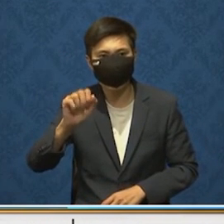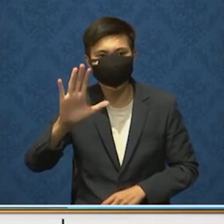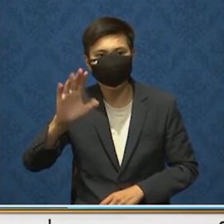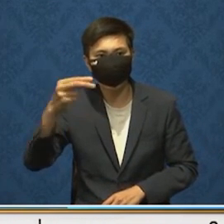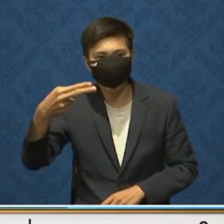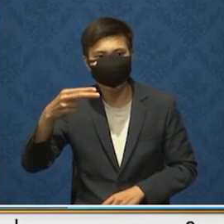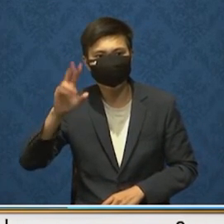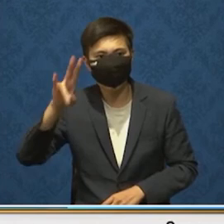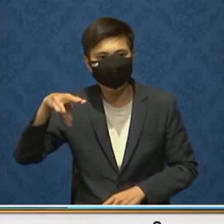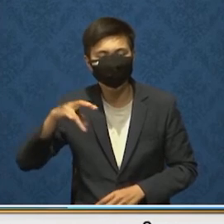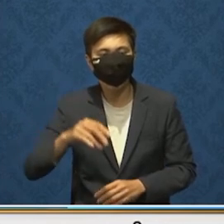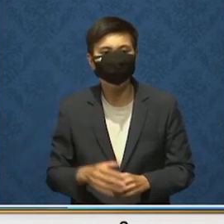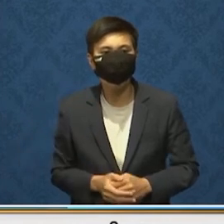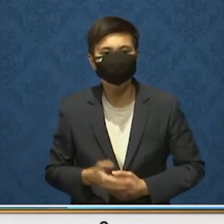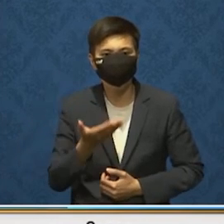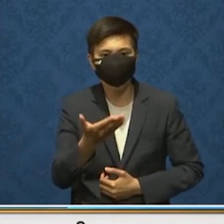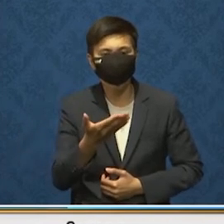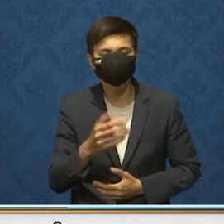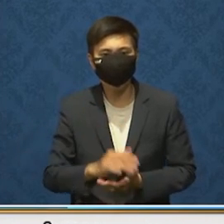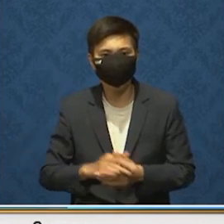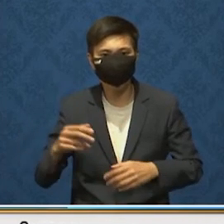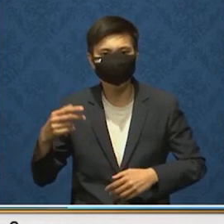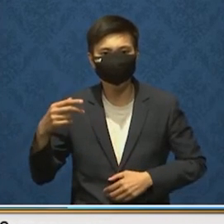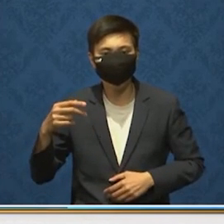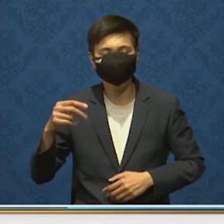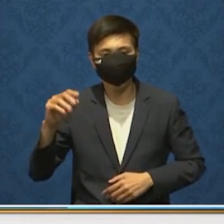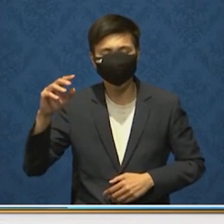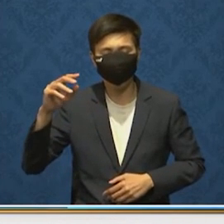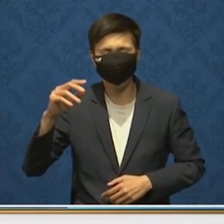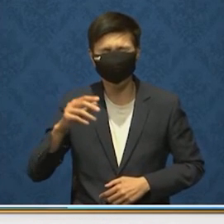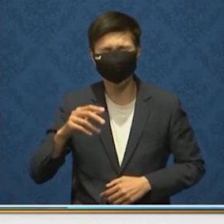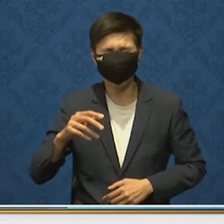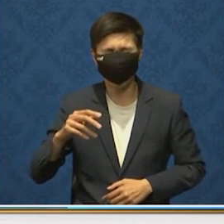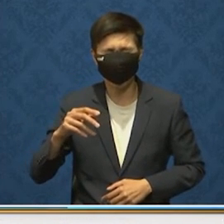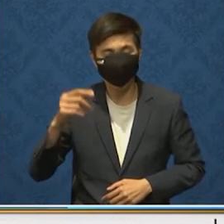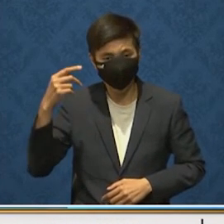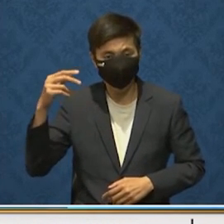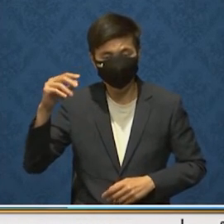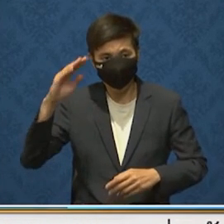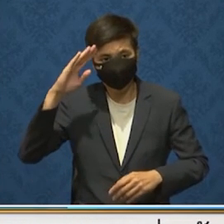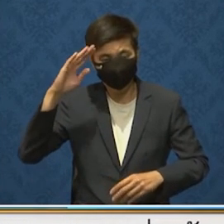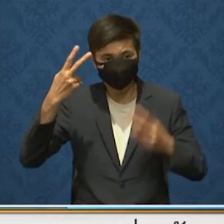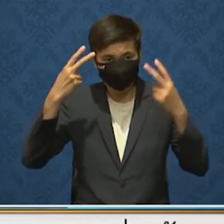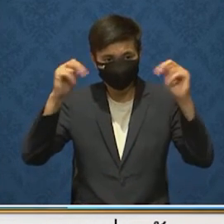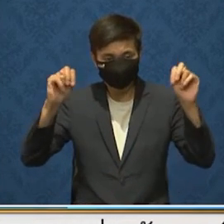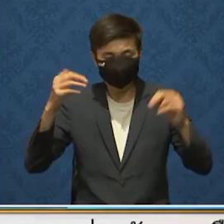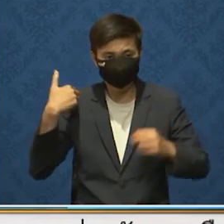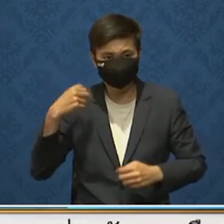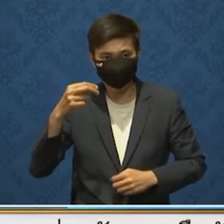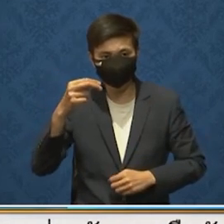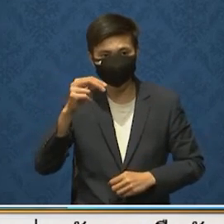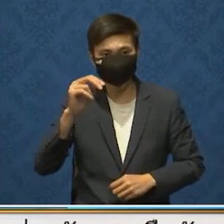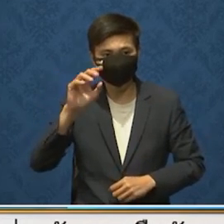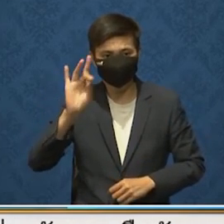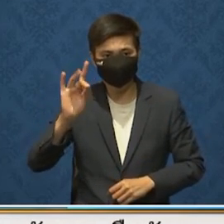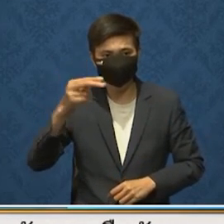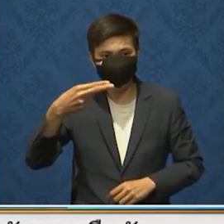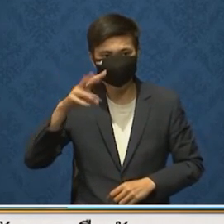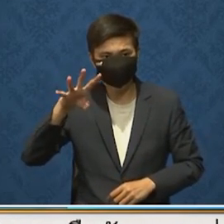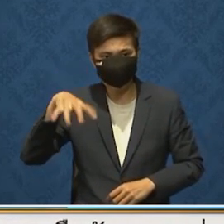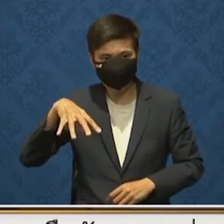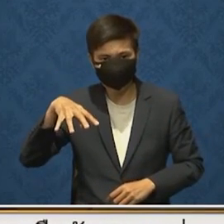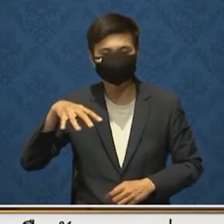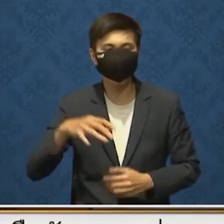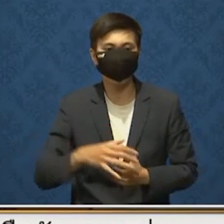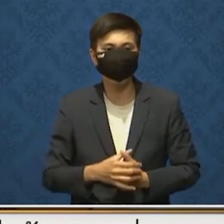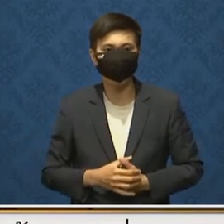แต่คุประยุดมีแค่ปืน 84, นะครับการทมีเซ็นสมองแ่ 84,000จึ